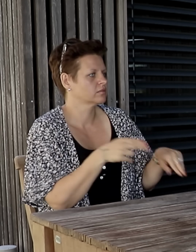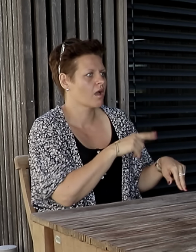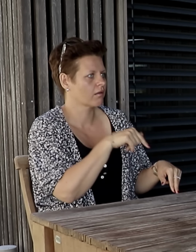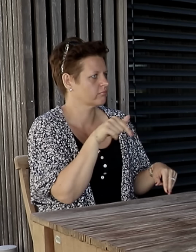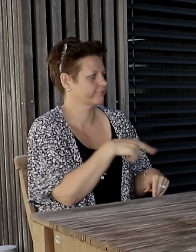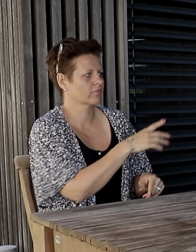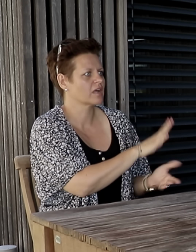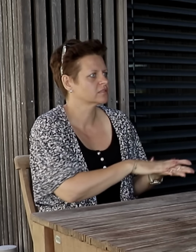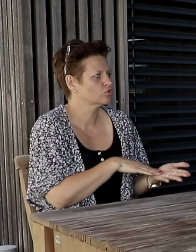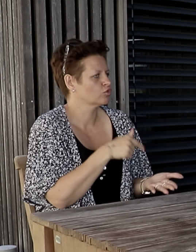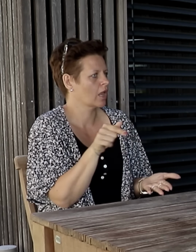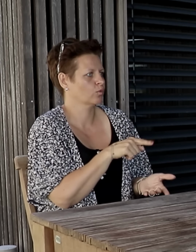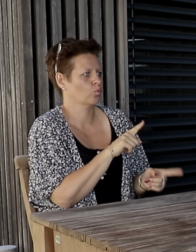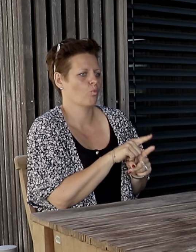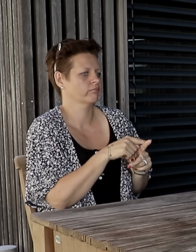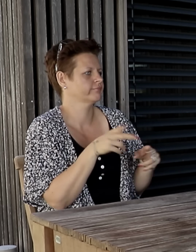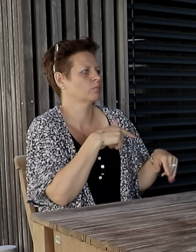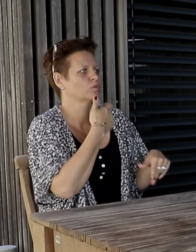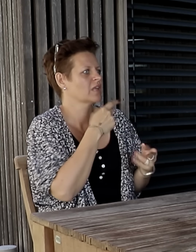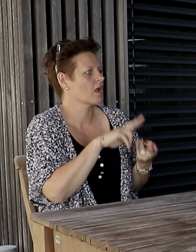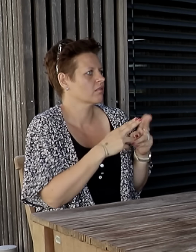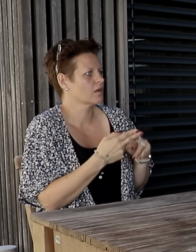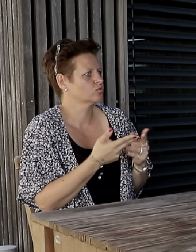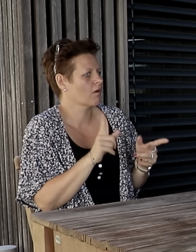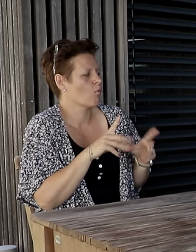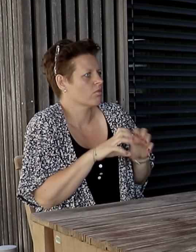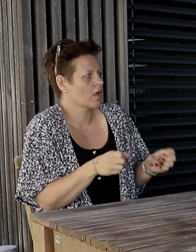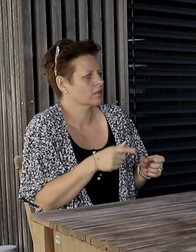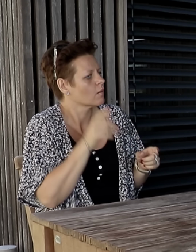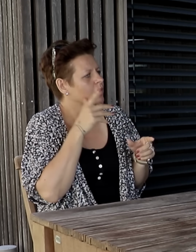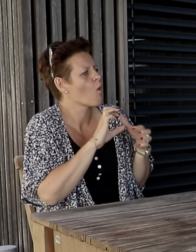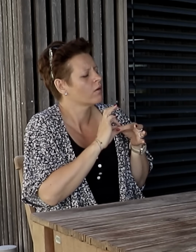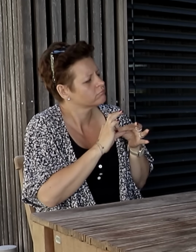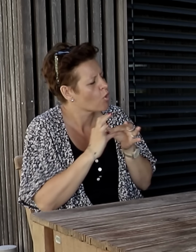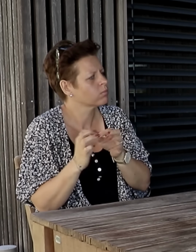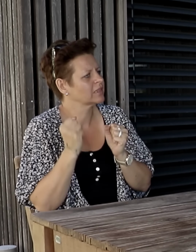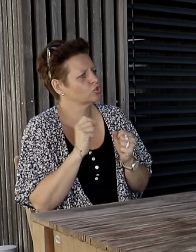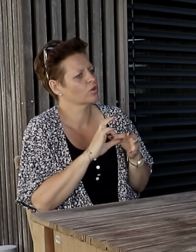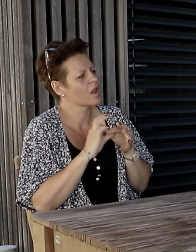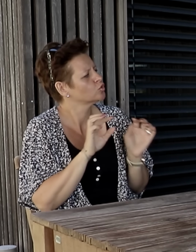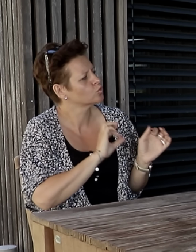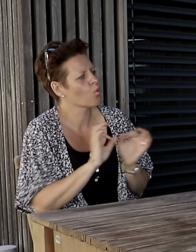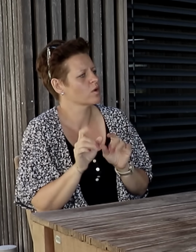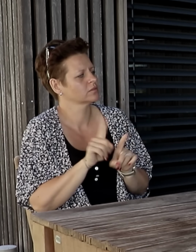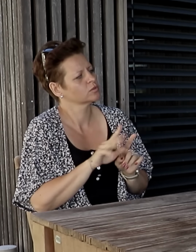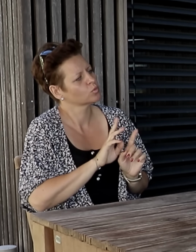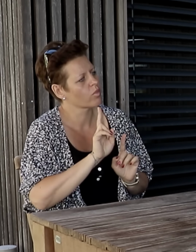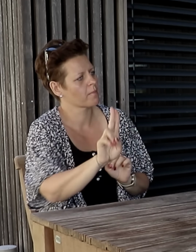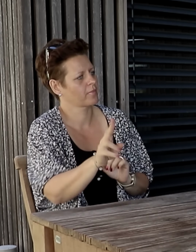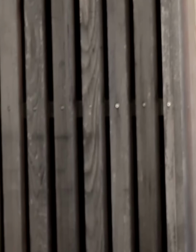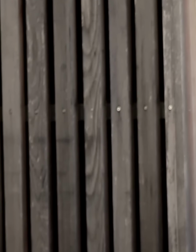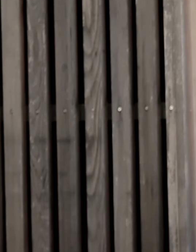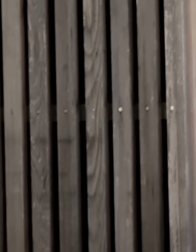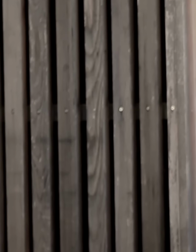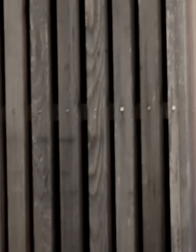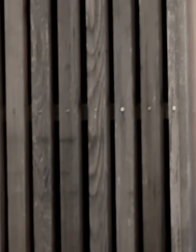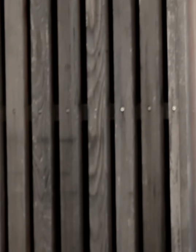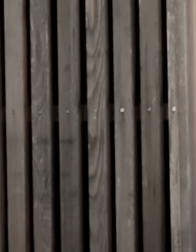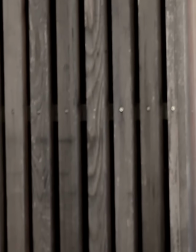pridemo nazaj v tiste ustaljene, star način življenja. Kaj narediti v tem primeru, da bi obdržali, da